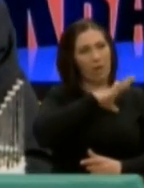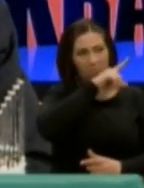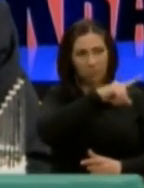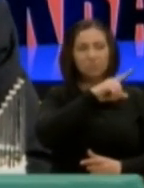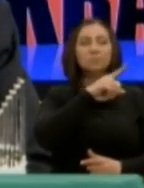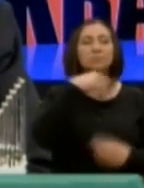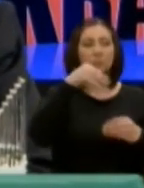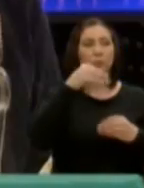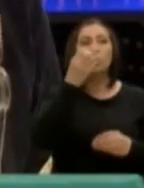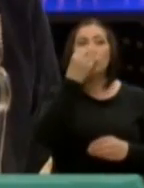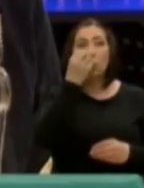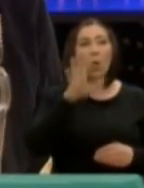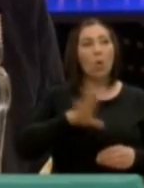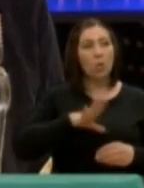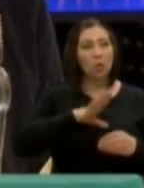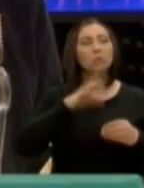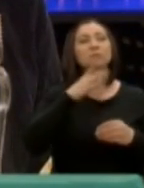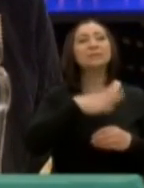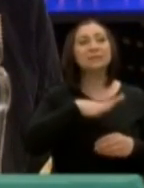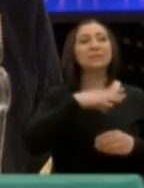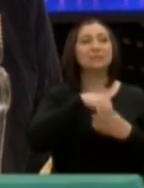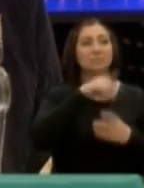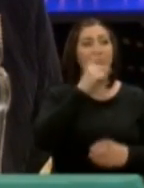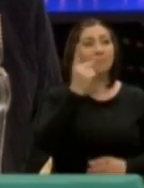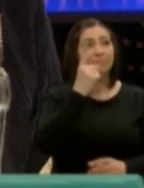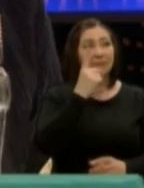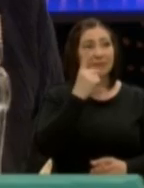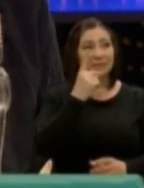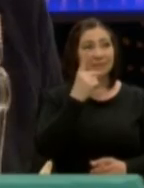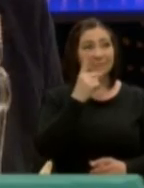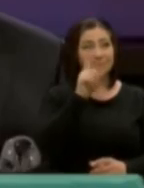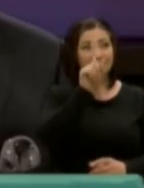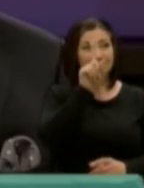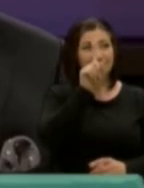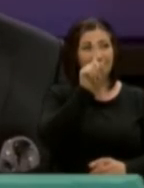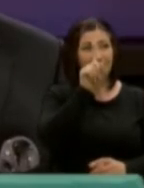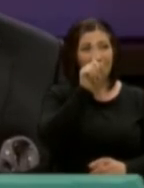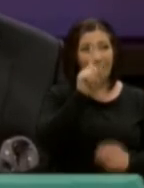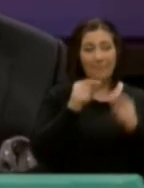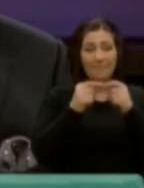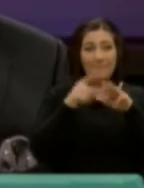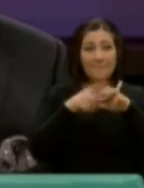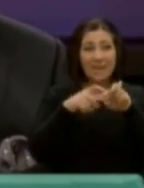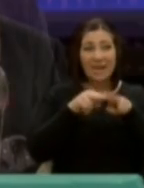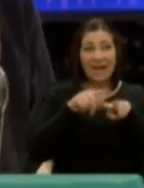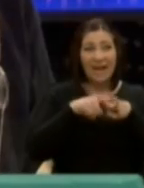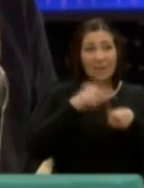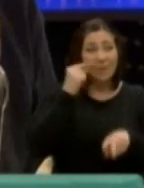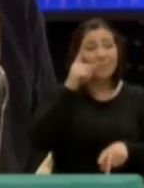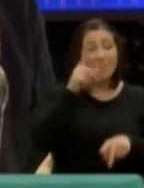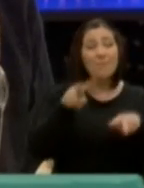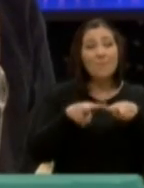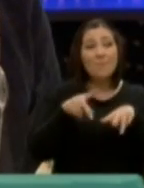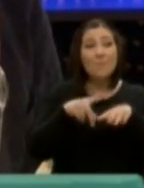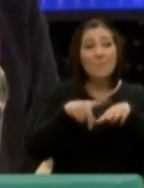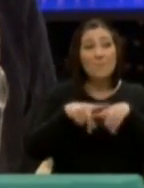Evet. Karaköy'de Güllüoğlu'nda var arzu ettiğiniz şey. Bu konuyla ilgili biz de bir ilave tamam. Yapalım. Yani, bir dakika Berkay Bey. Mehmet Sadık